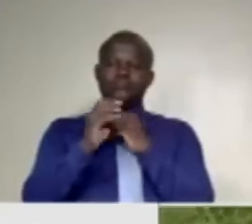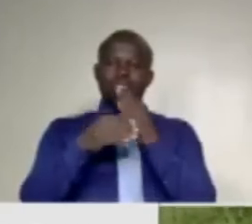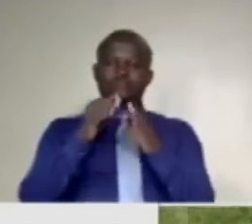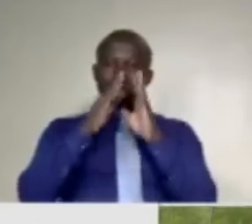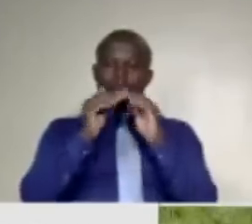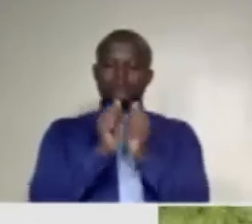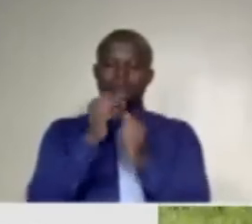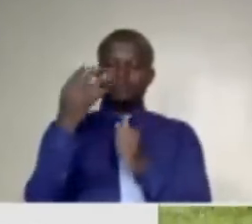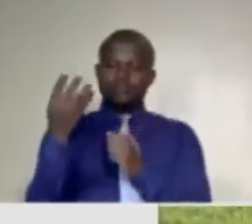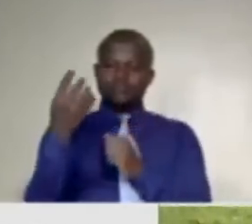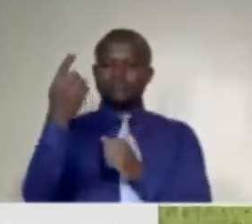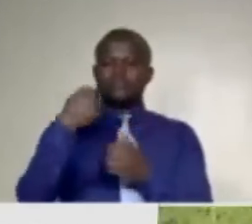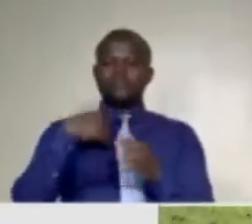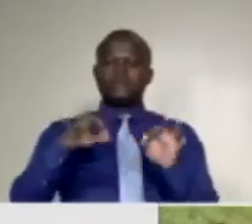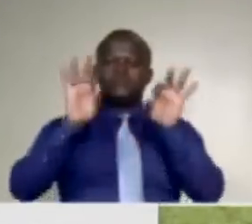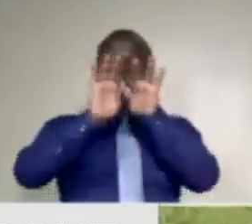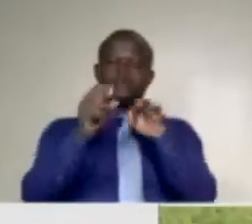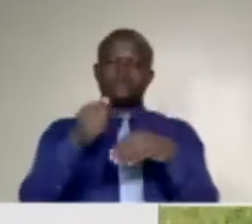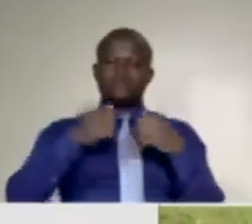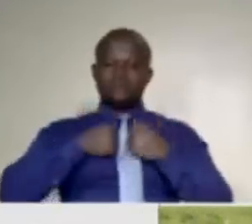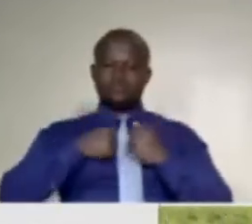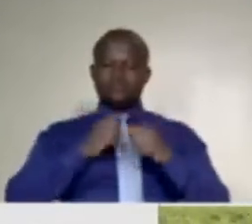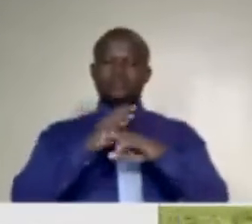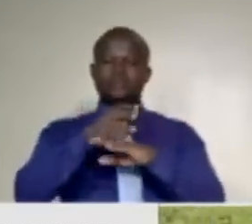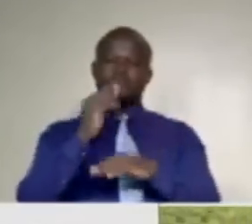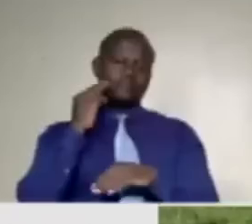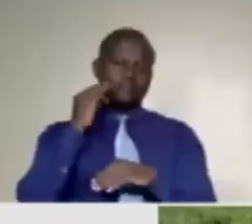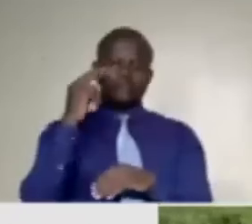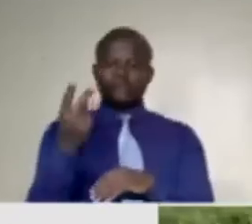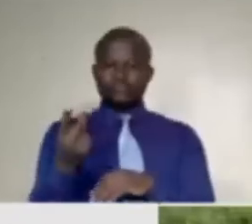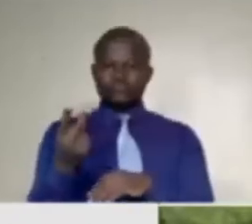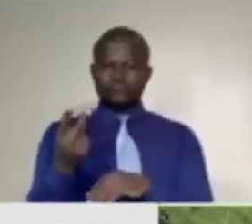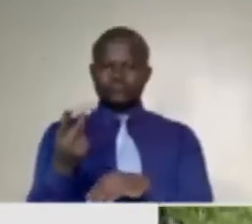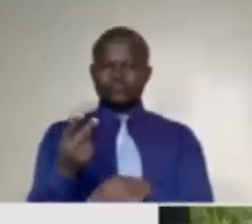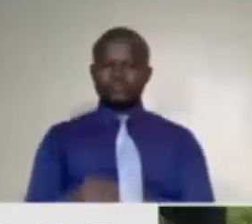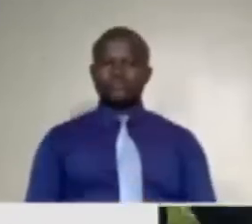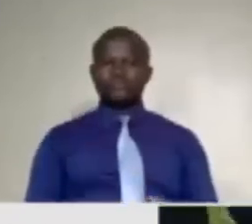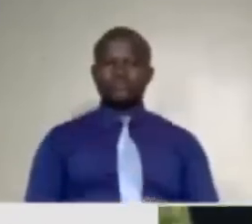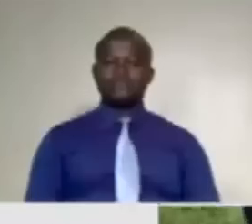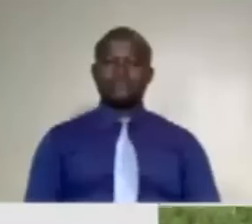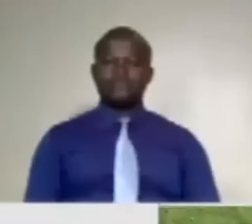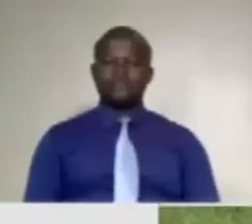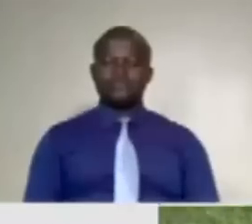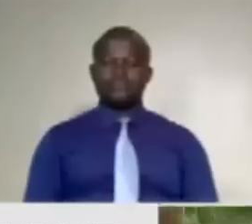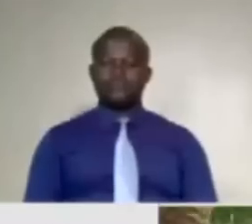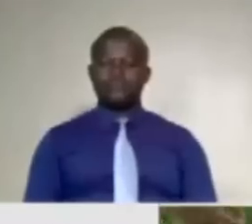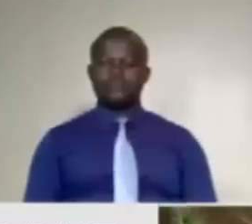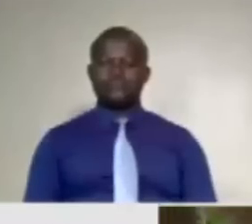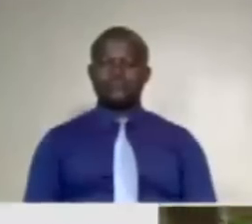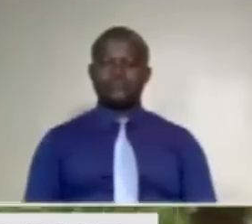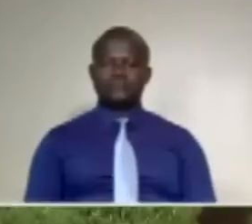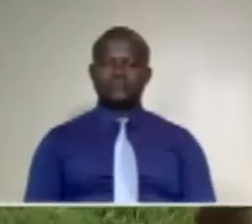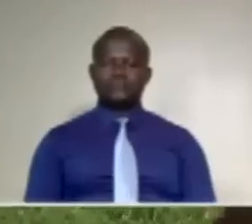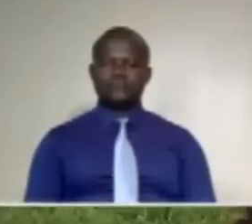inzu 14 imwe ifite agaciro k'amafaranga y'u Rwanda asaga miliyoni 2. John Bicompaka, Televiziyo Rwanda, Ingoma.